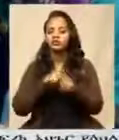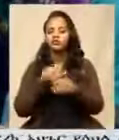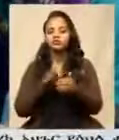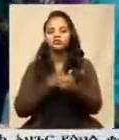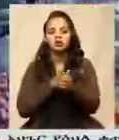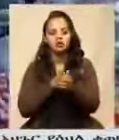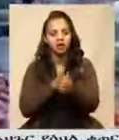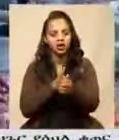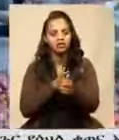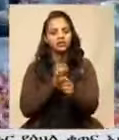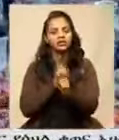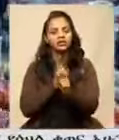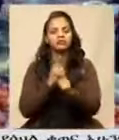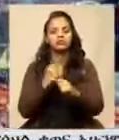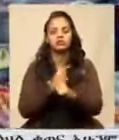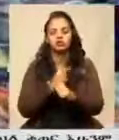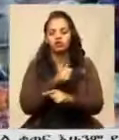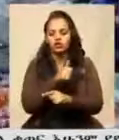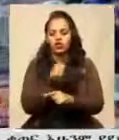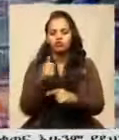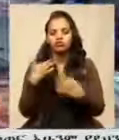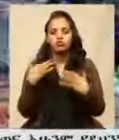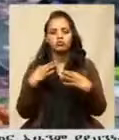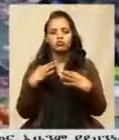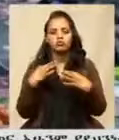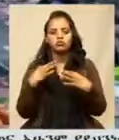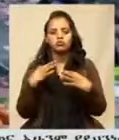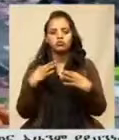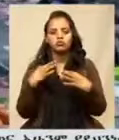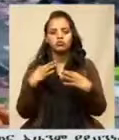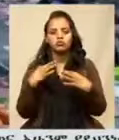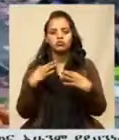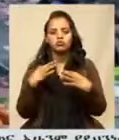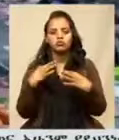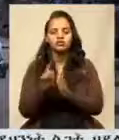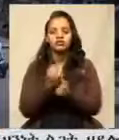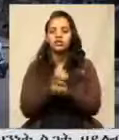መመሪያዎችን በአግባቡ በመተግበር ራሱንና ቤተሰቡን ከኮሮና ቫይረስ መታደግ እንዳለበትም